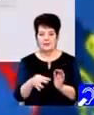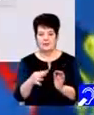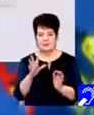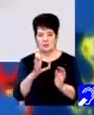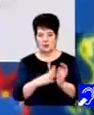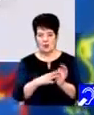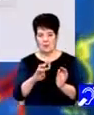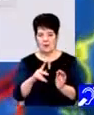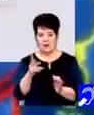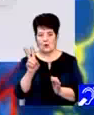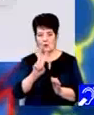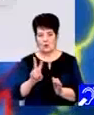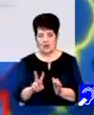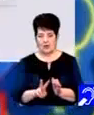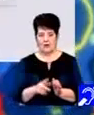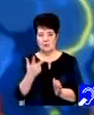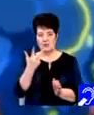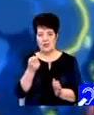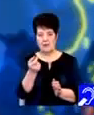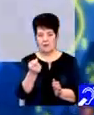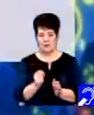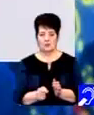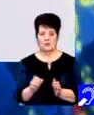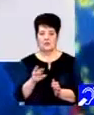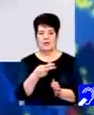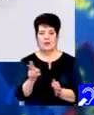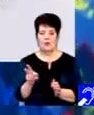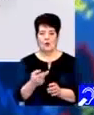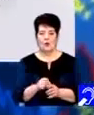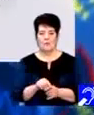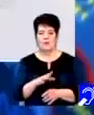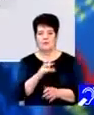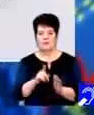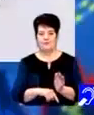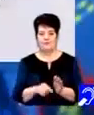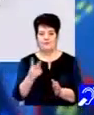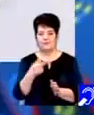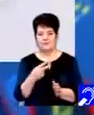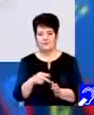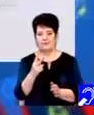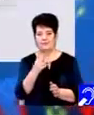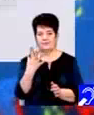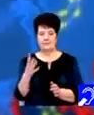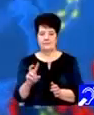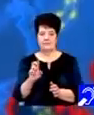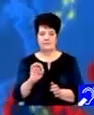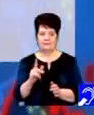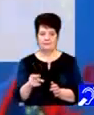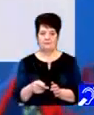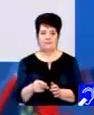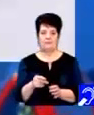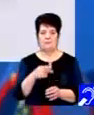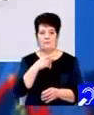și 49 de bani pentru un dolar american cu 3 bani mai puțin. Moneda europeană se va deprecia și va costa 20 de lei și 25 de bani.